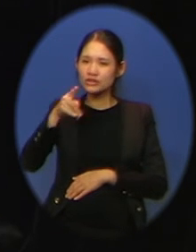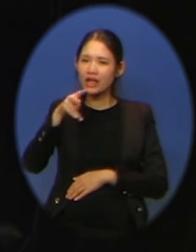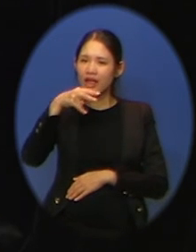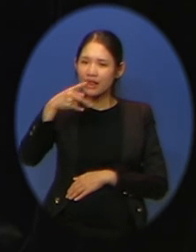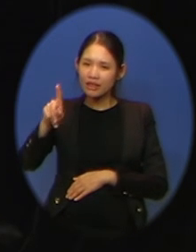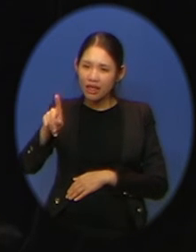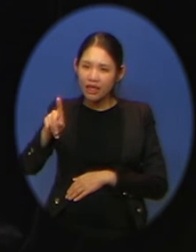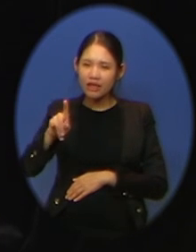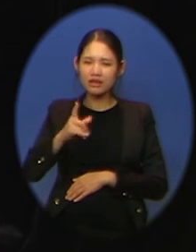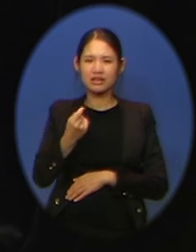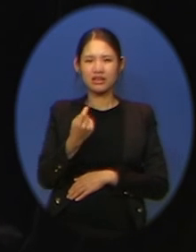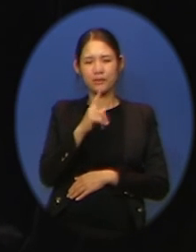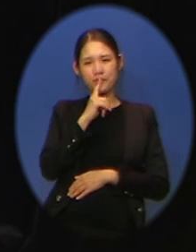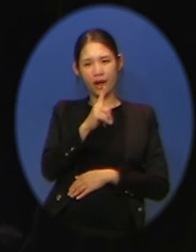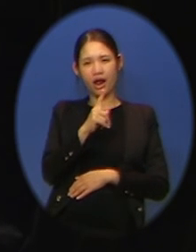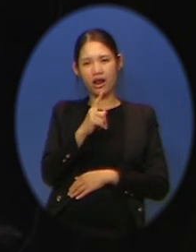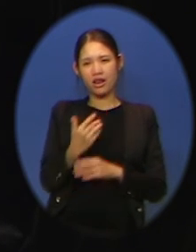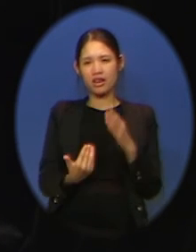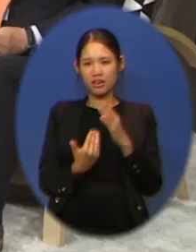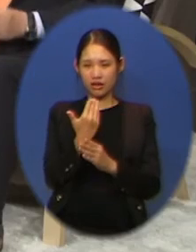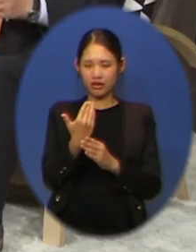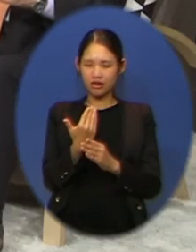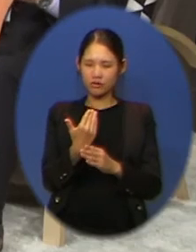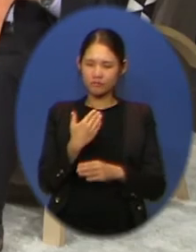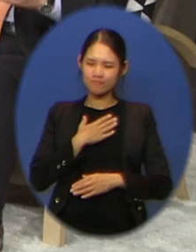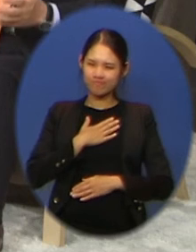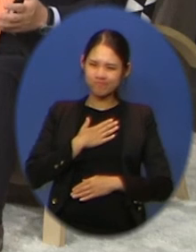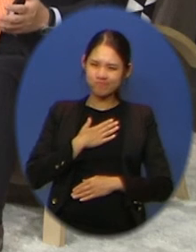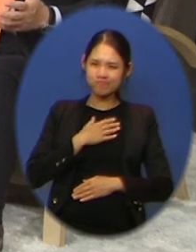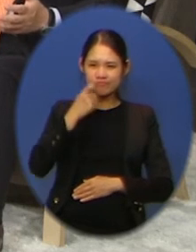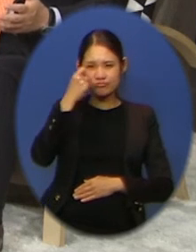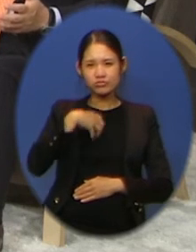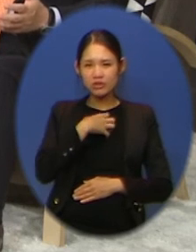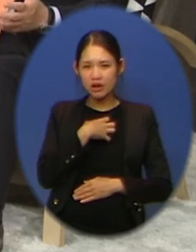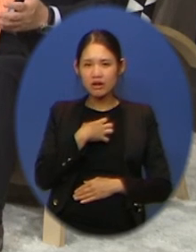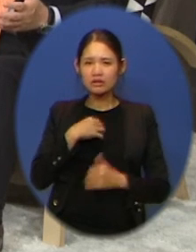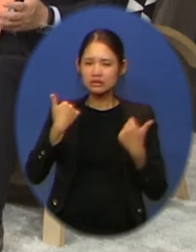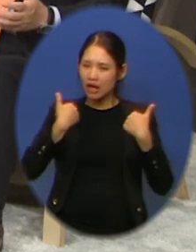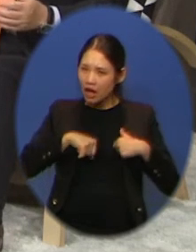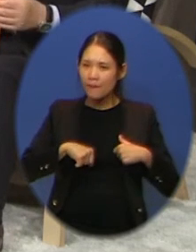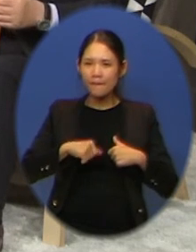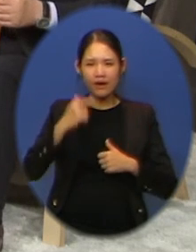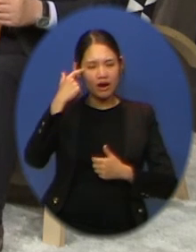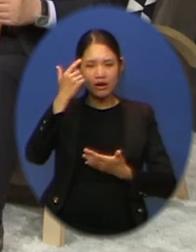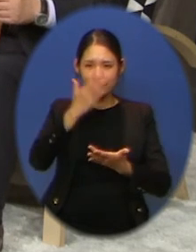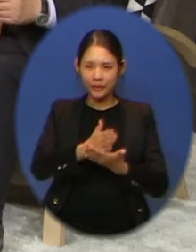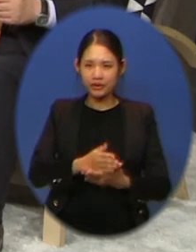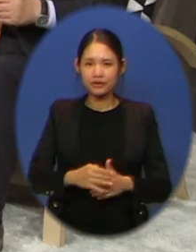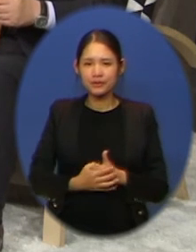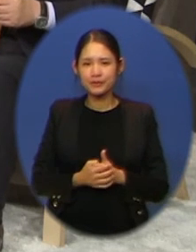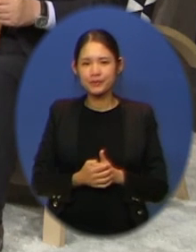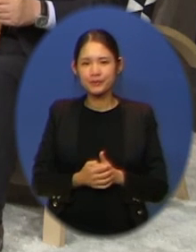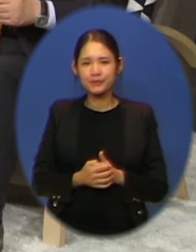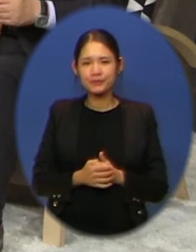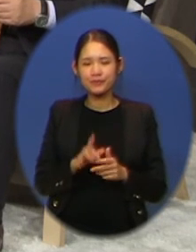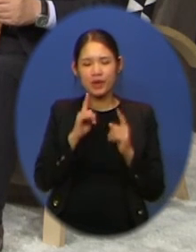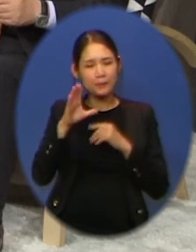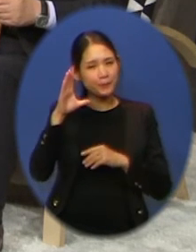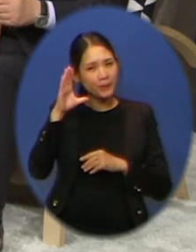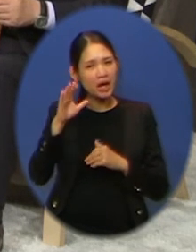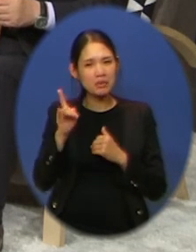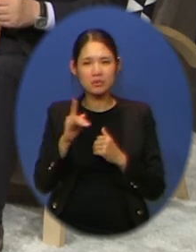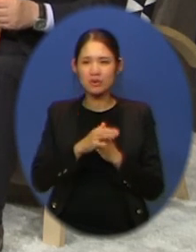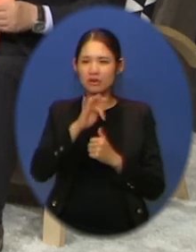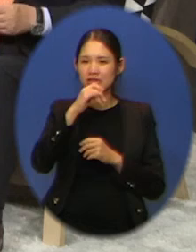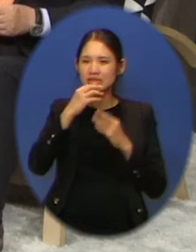좀 정말 그 굉장히 가슴 아픈 일인데 이렇게 자포자기할 시간이 없습니다. 말씀을 들어보니까 아까 그